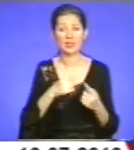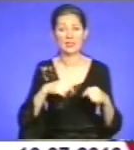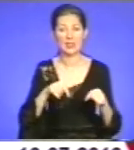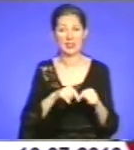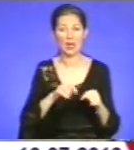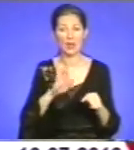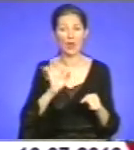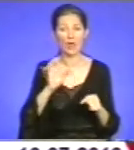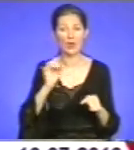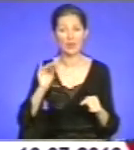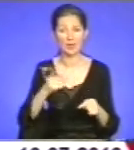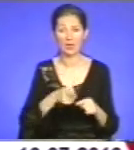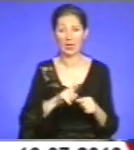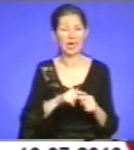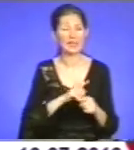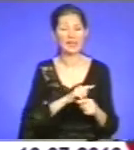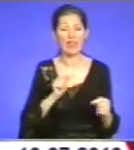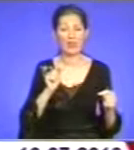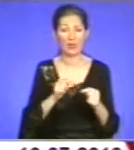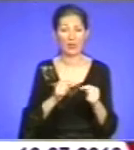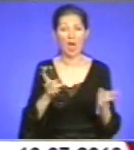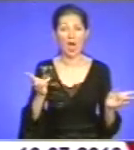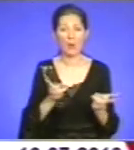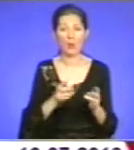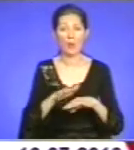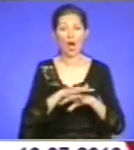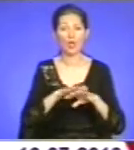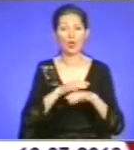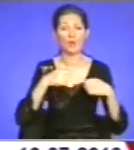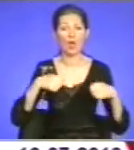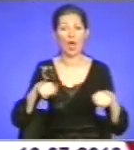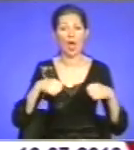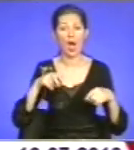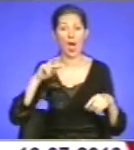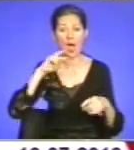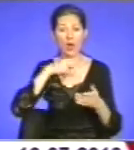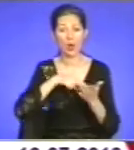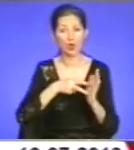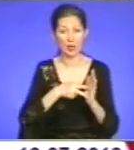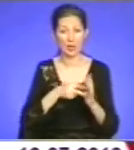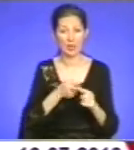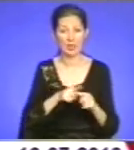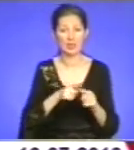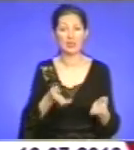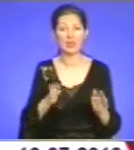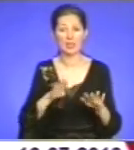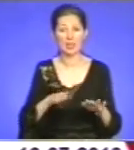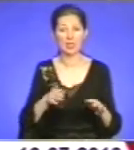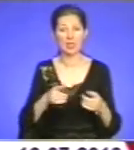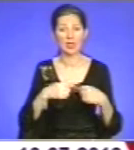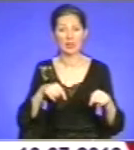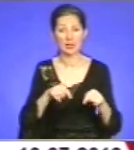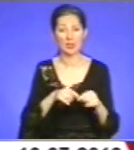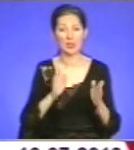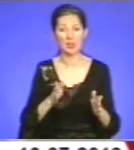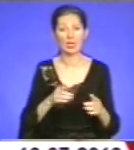не відповідає потребам ринкової економіки. Ці рештки старої системи, вони зараз фактично створюють зайвий тягар для